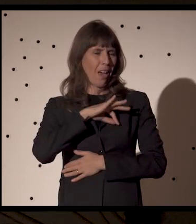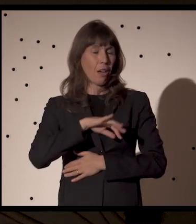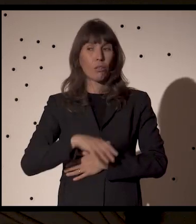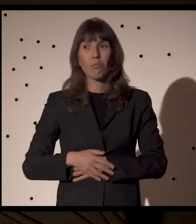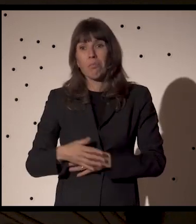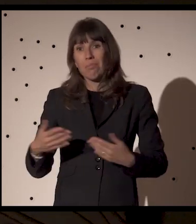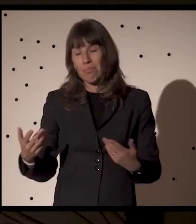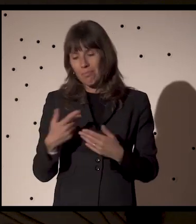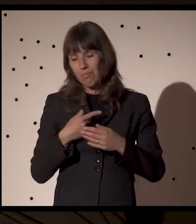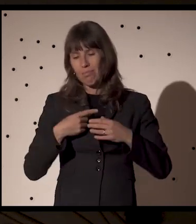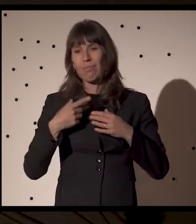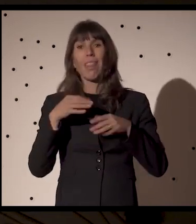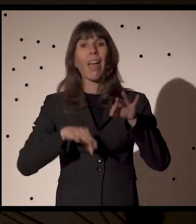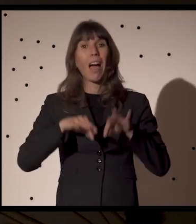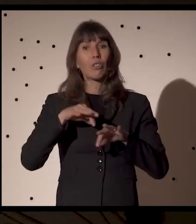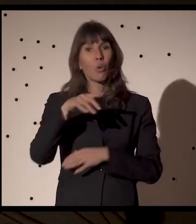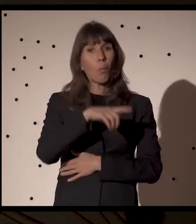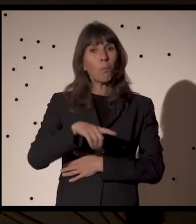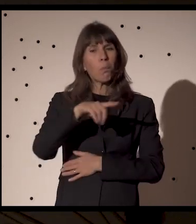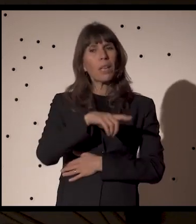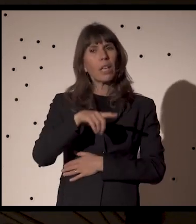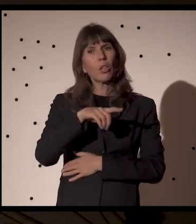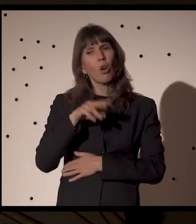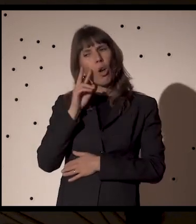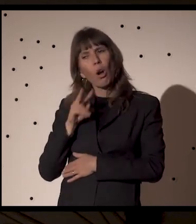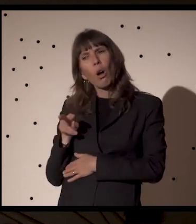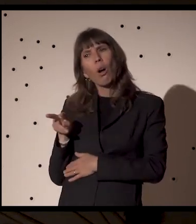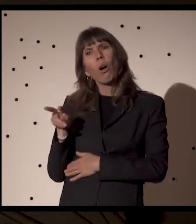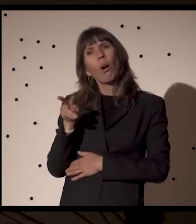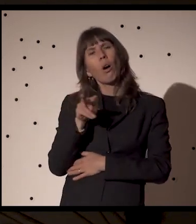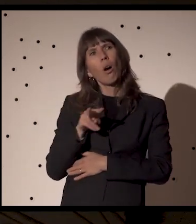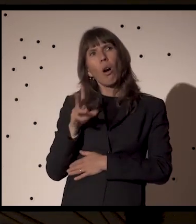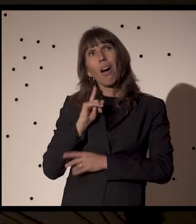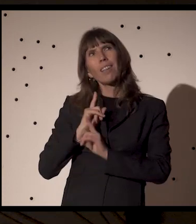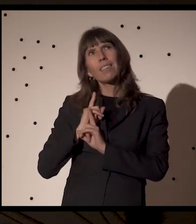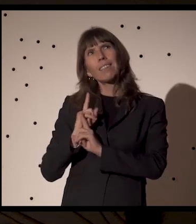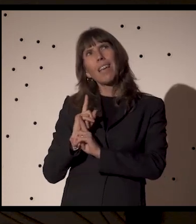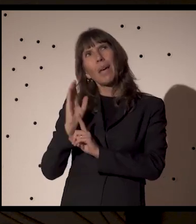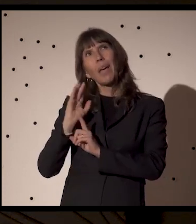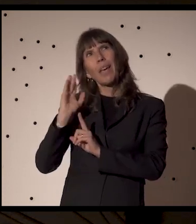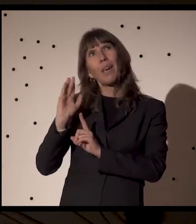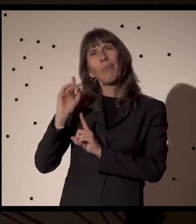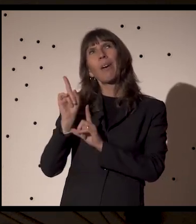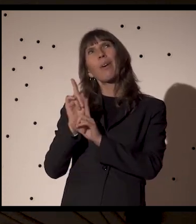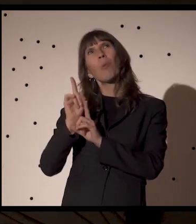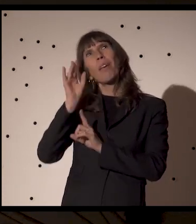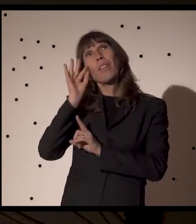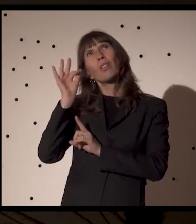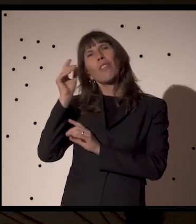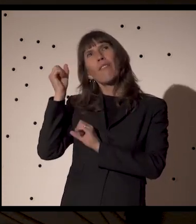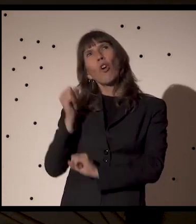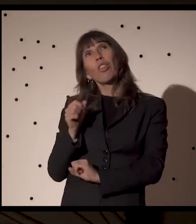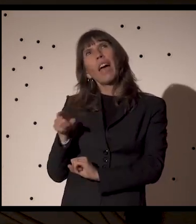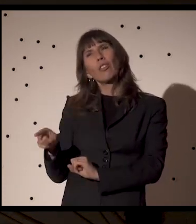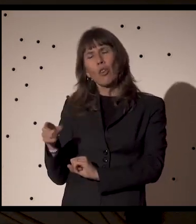un corretto interprete seguendo quello che era il motto dei fondatori che ha già citato l'assessore ovvero quello di fare